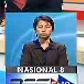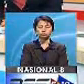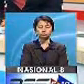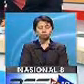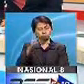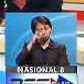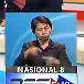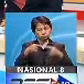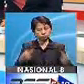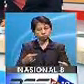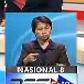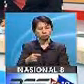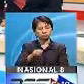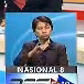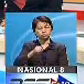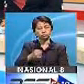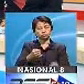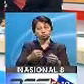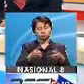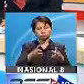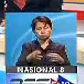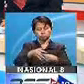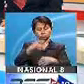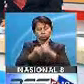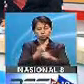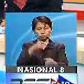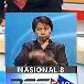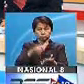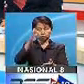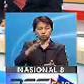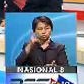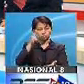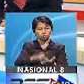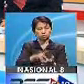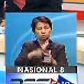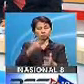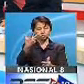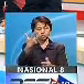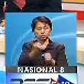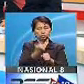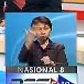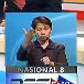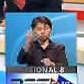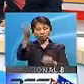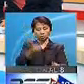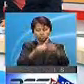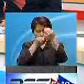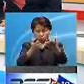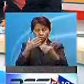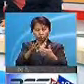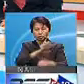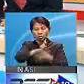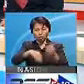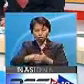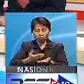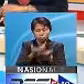Keputusan pencapaian indeks syariah Malaysia yang dilancarkan awal tahun ini akan diketahui Mac tahun depan. Ia akan diumumkan selepas semua